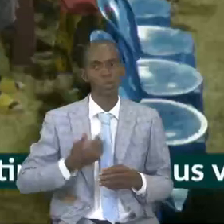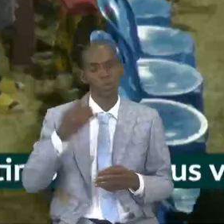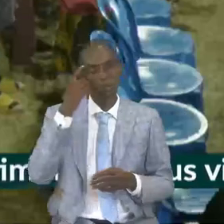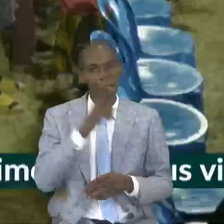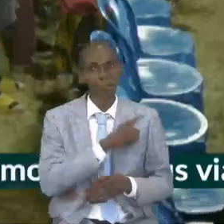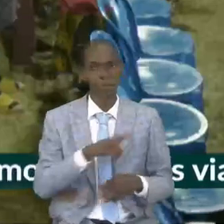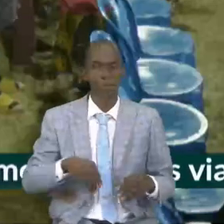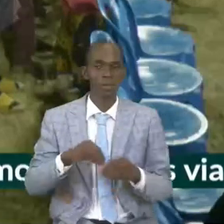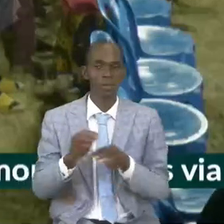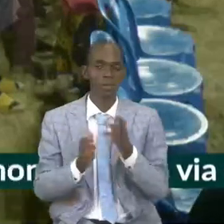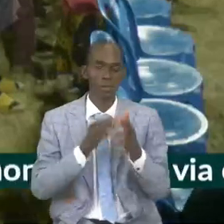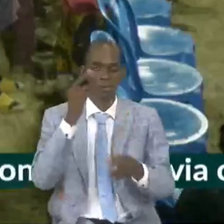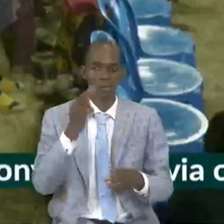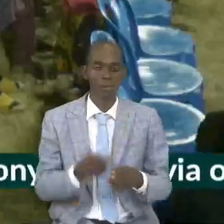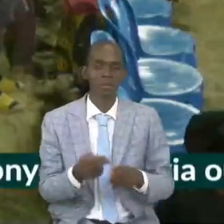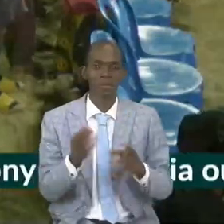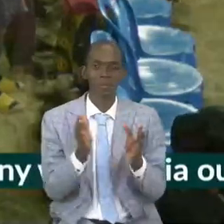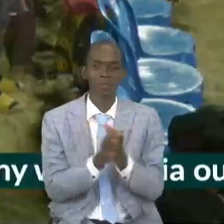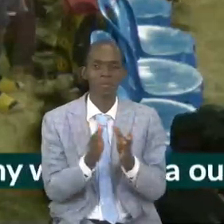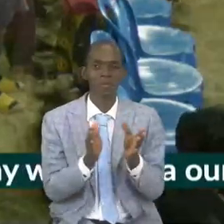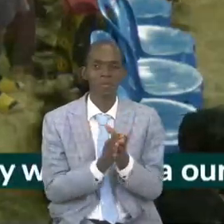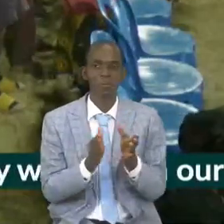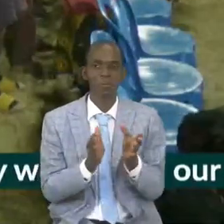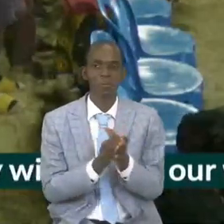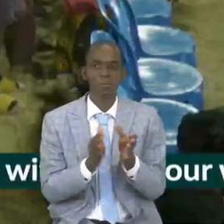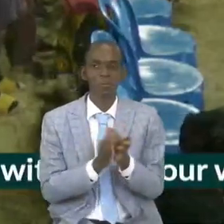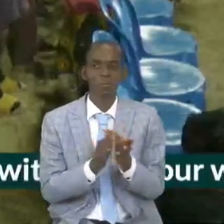nom de Jésus, acclamez très fort le Seigneur.